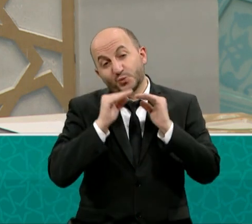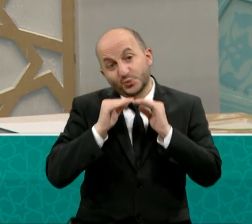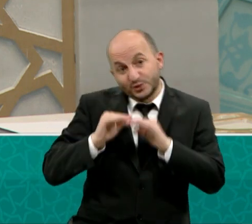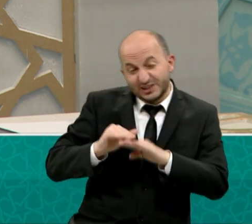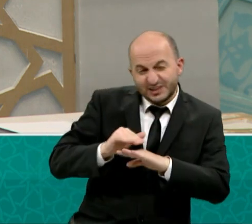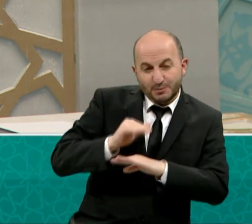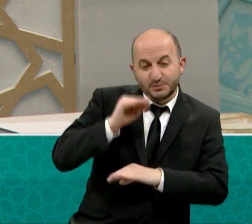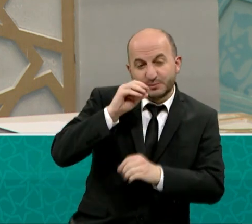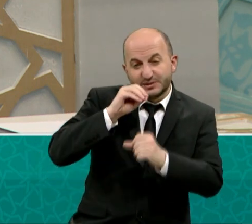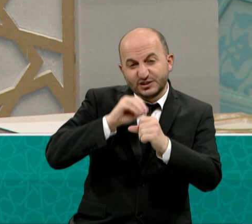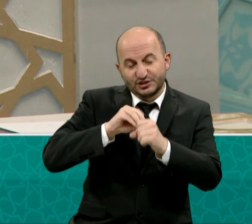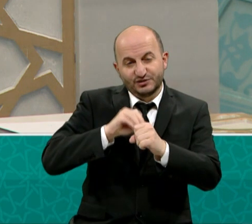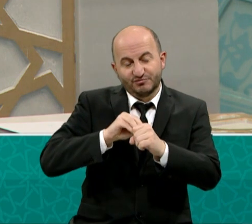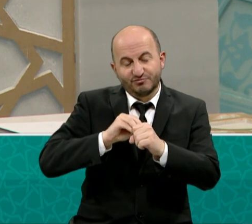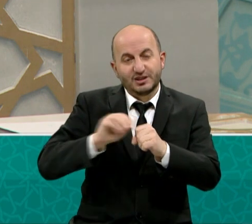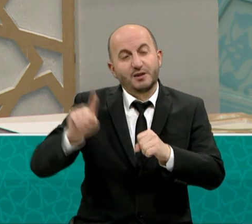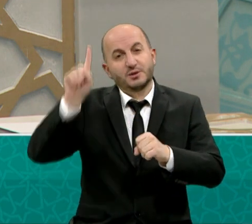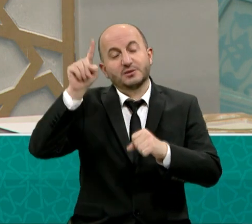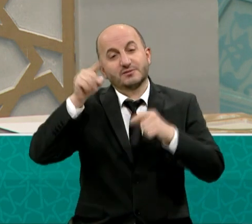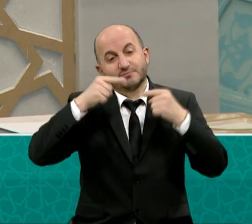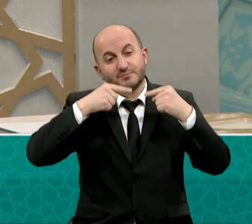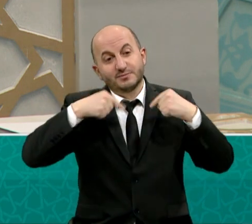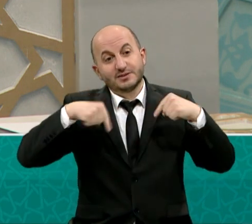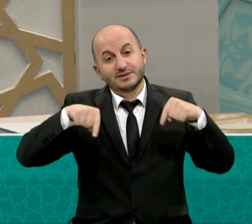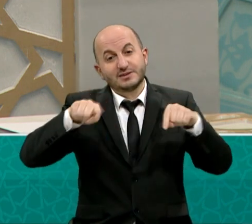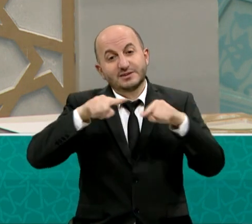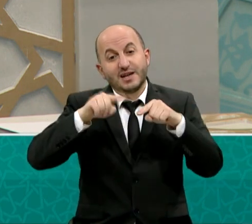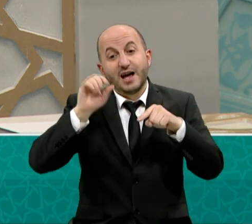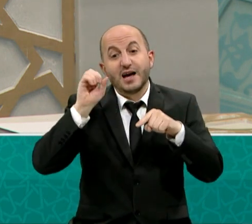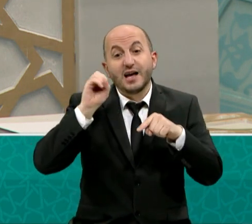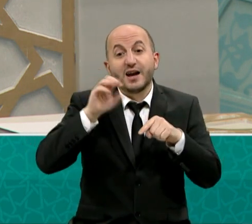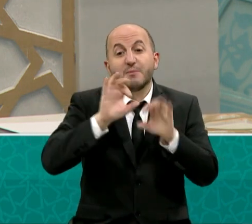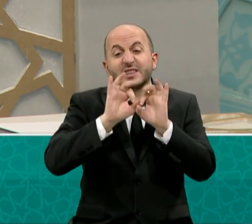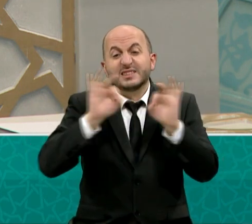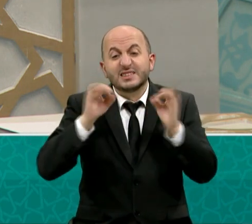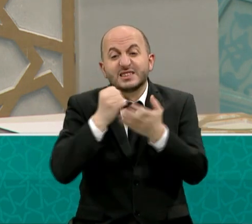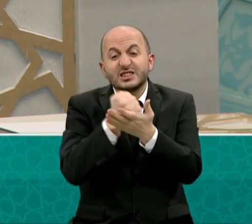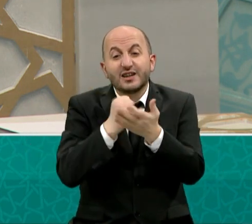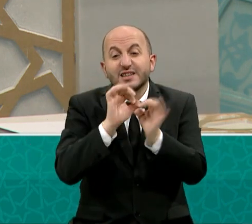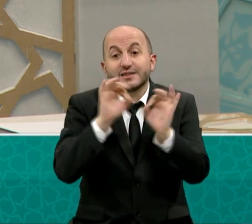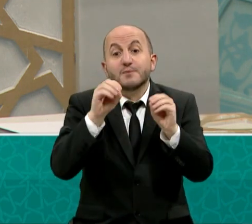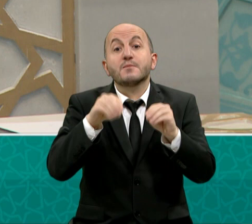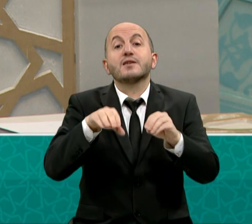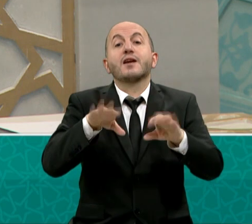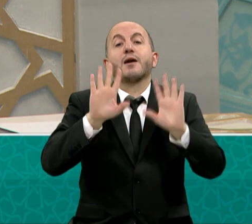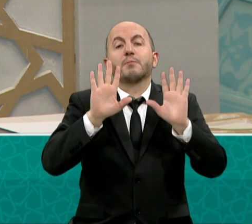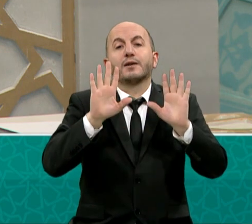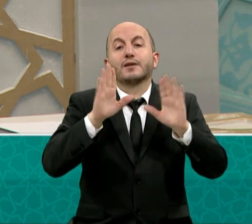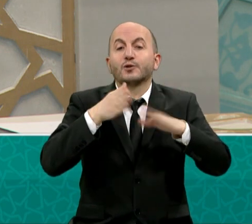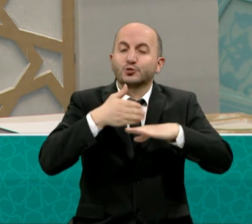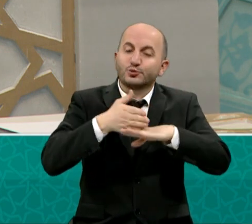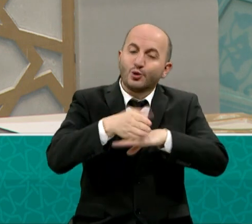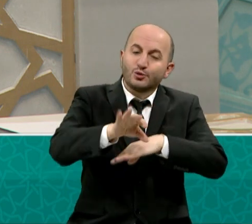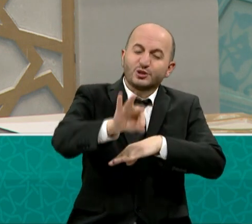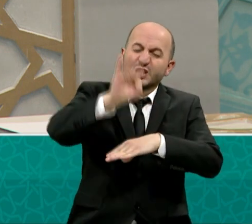için Rabbimiz bizi rehbersiz, çaresiz bırakmadı. Önce doğru tercih